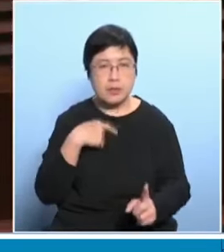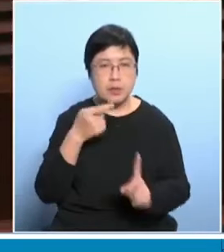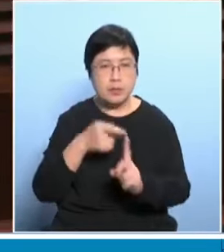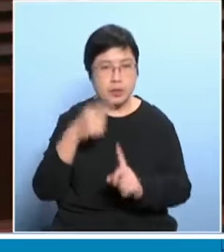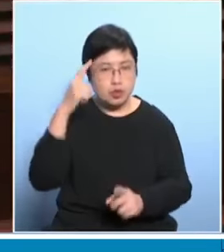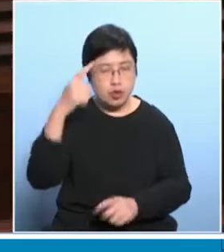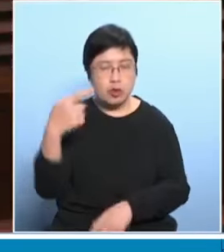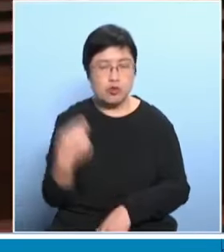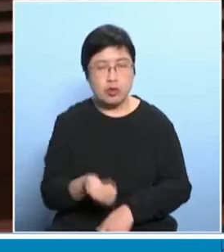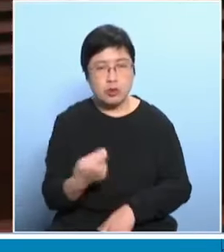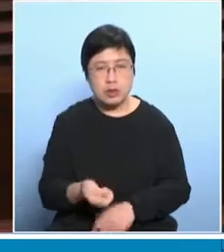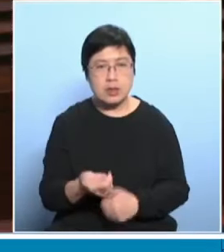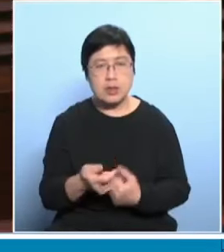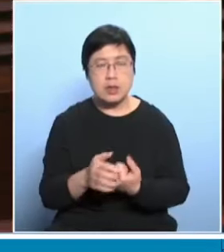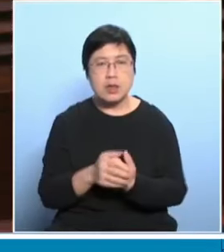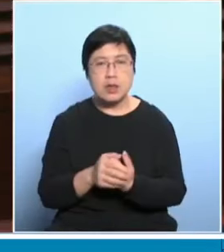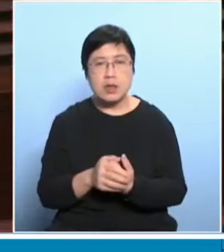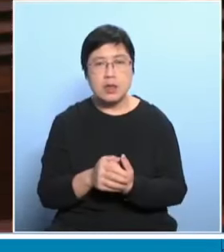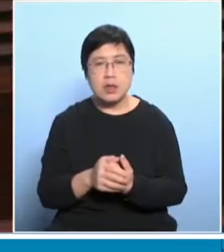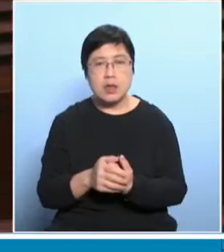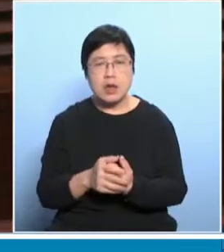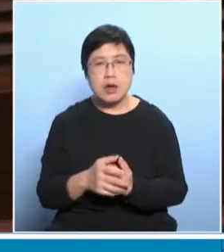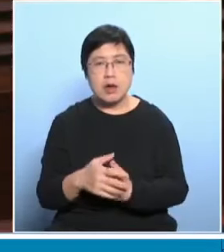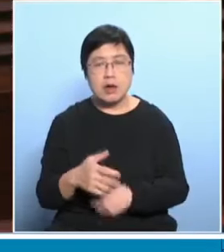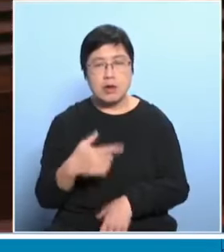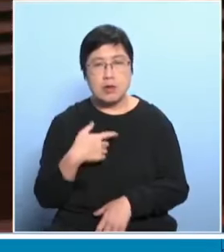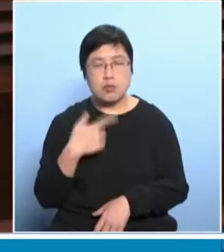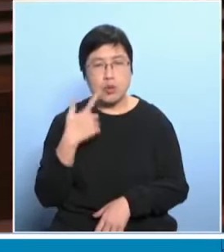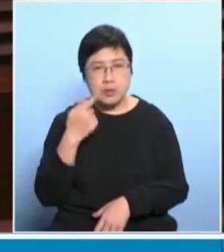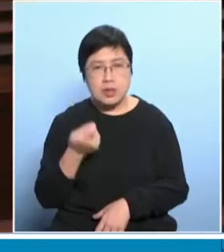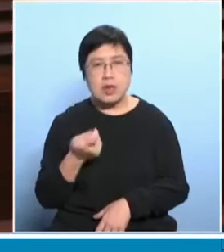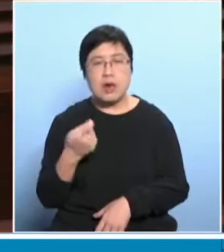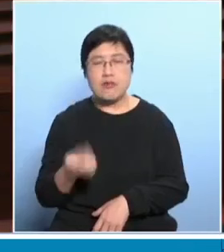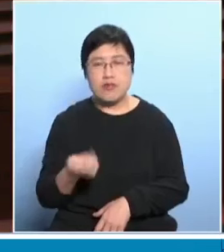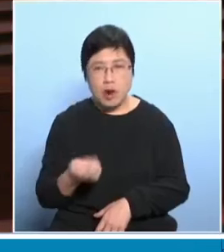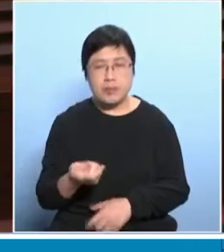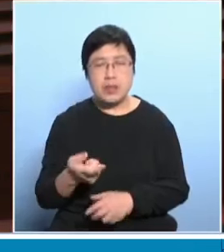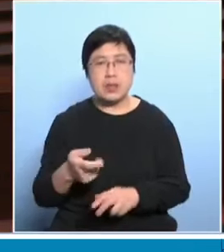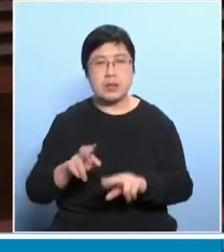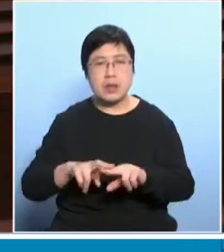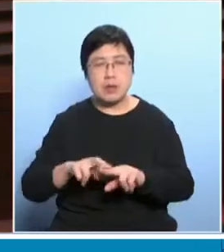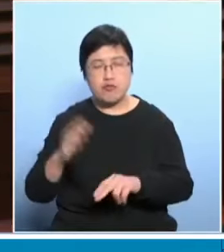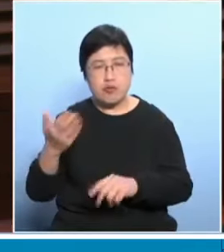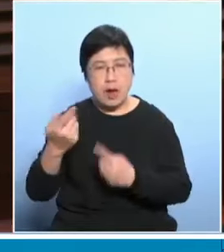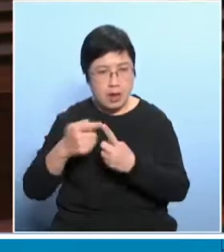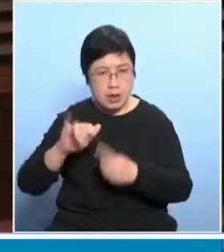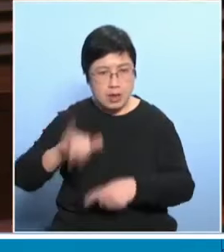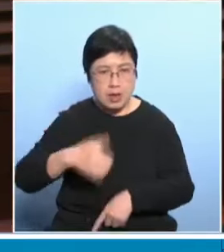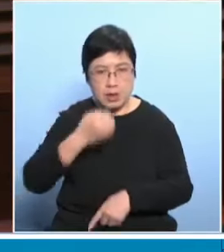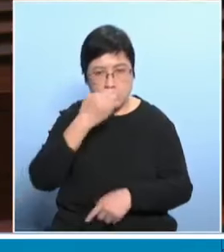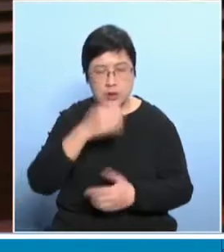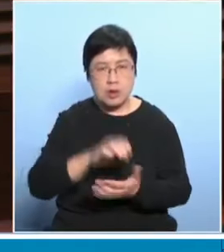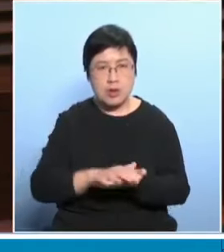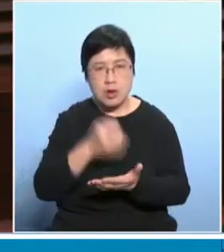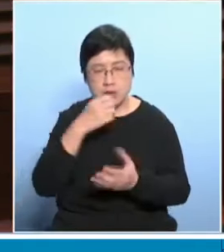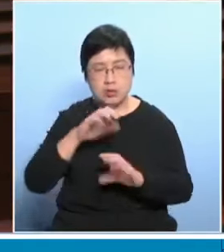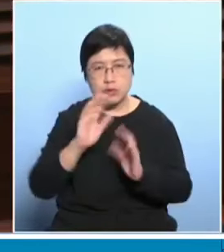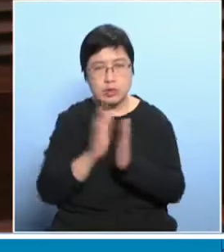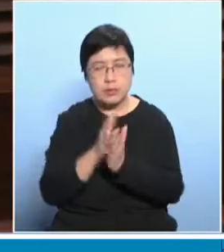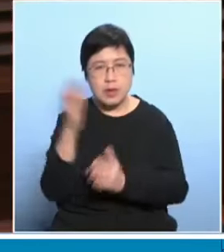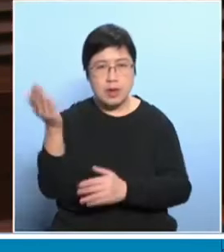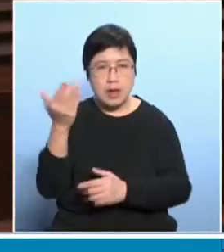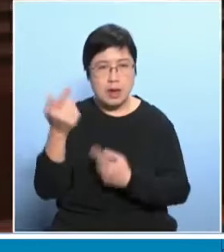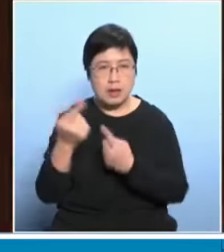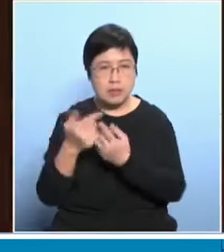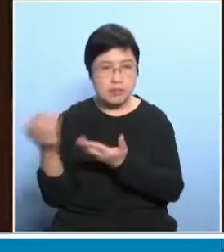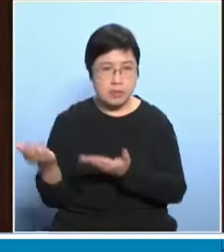易方便內地嘅旅客咧，係更加容易嚟到香港，從而咧令到我哋整體嘅旅客數目咧係可以有所增